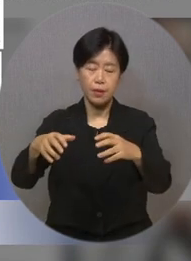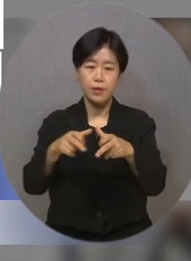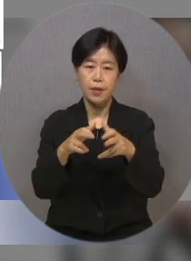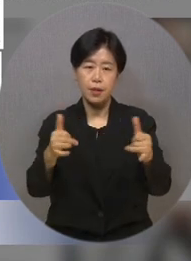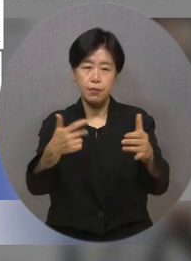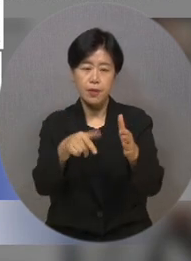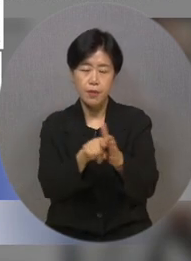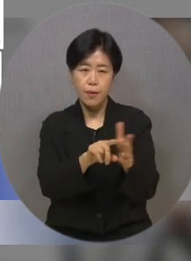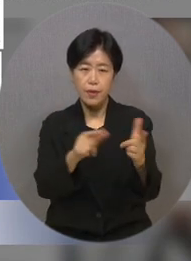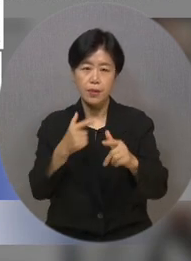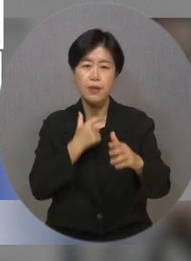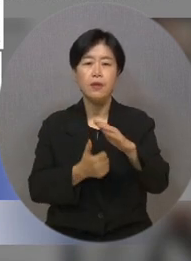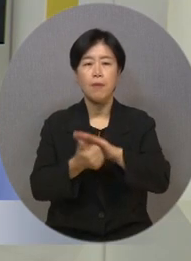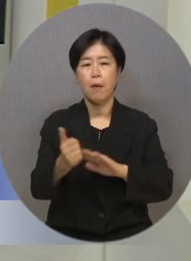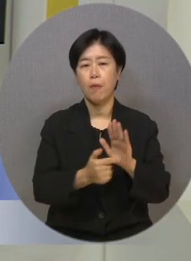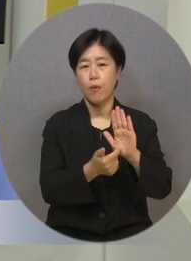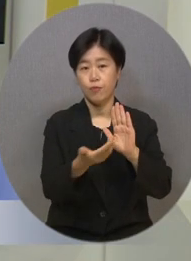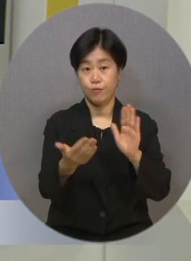전했습니다